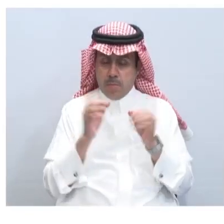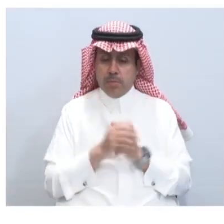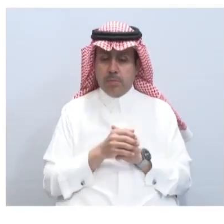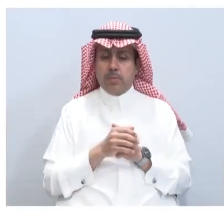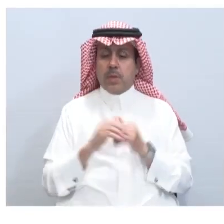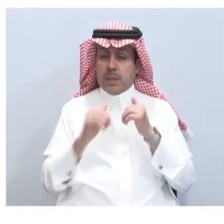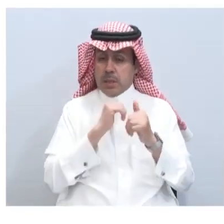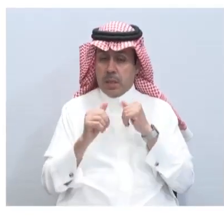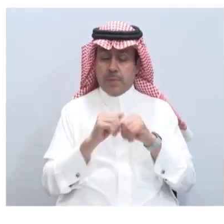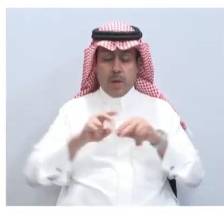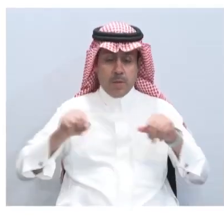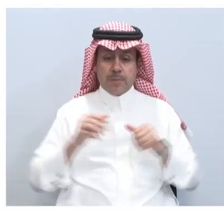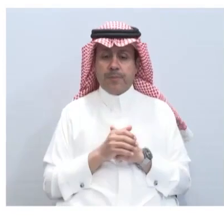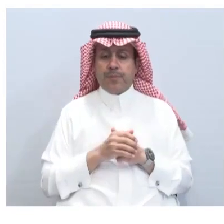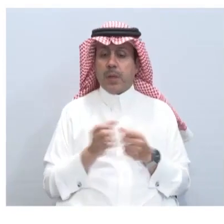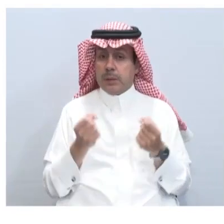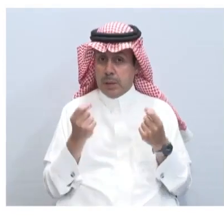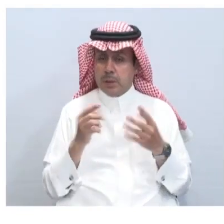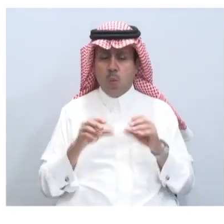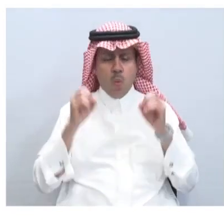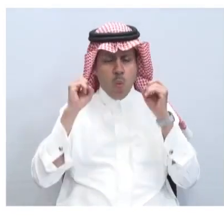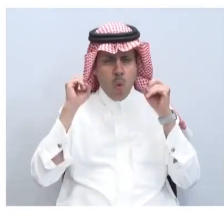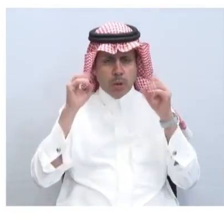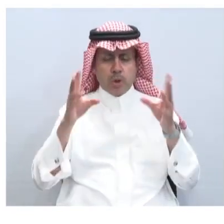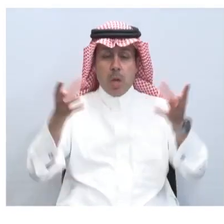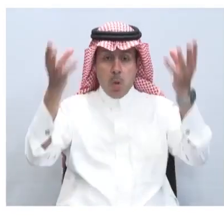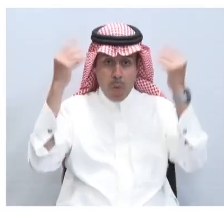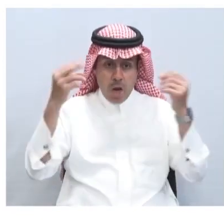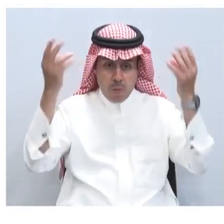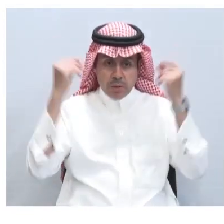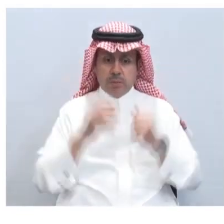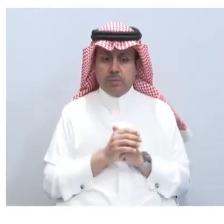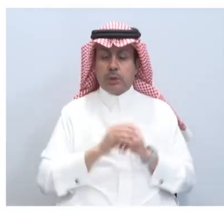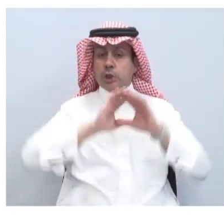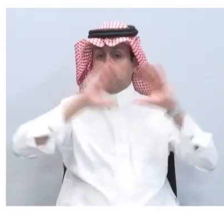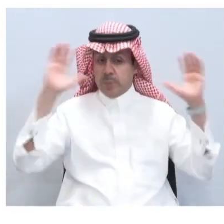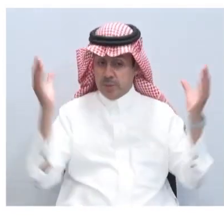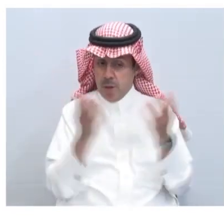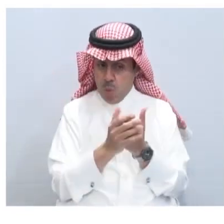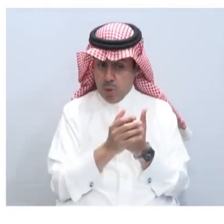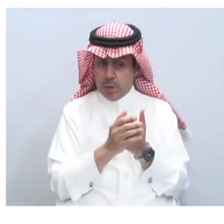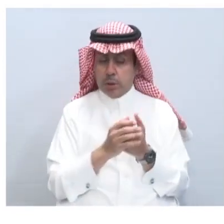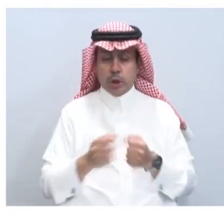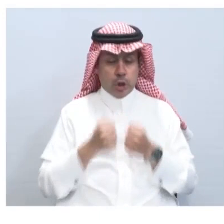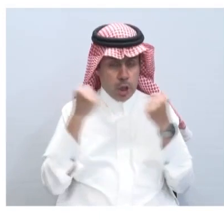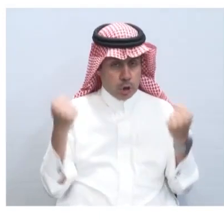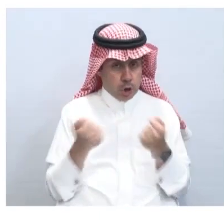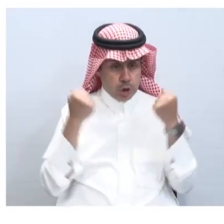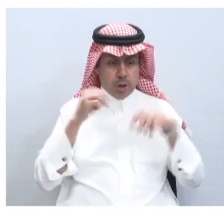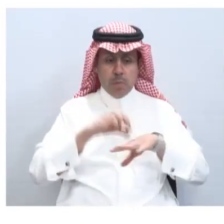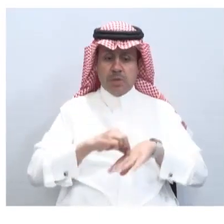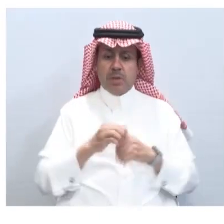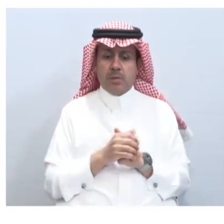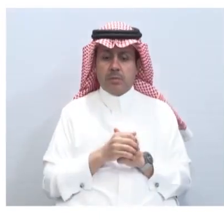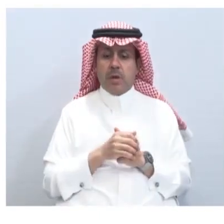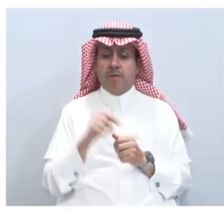حيث تتيح الانترنت ثروه هائله من المعلومات التي شملت جميع اوجه النشاط البشري